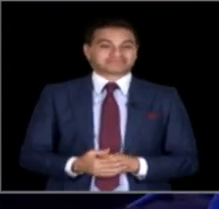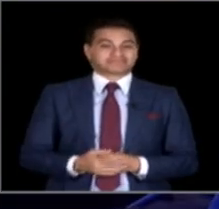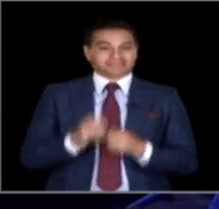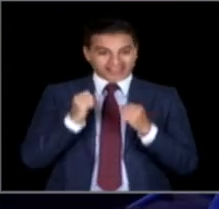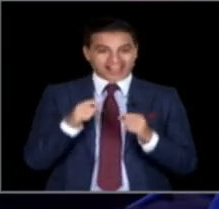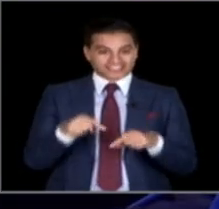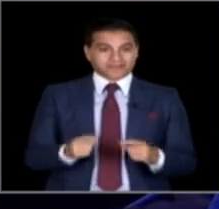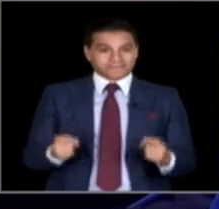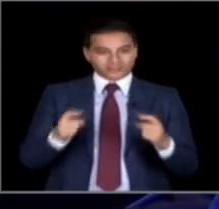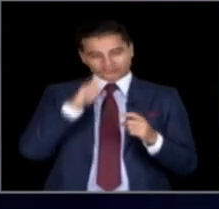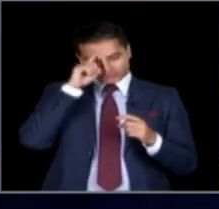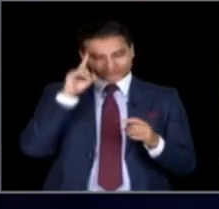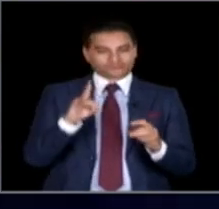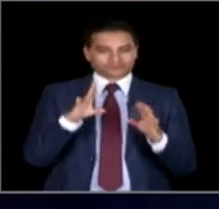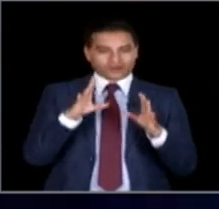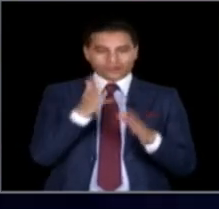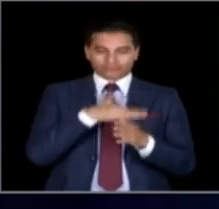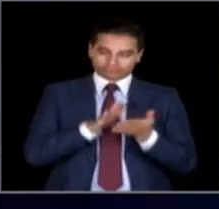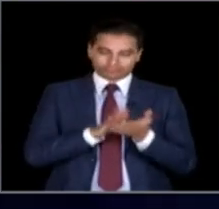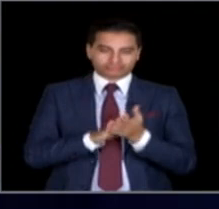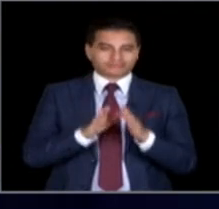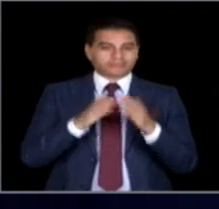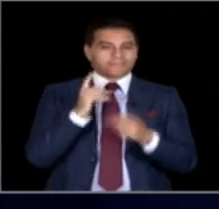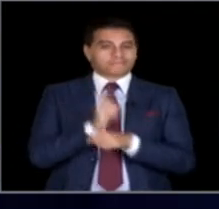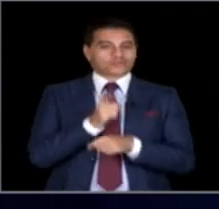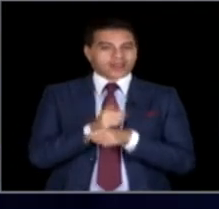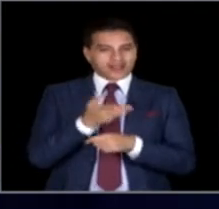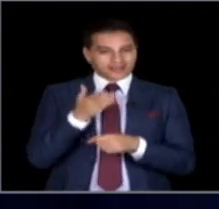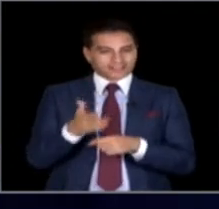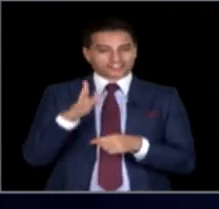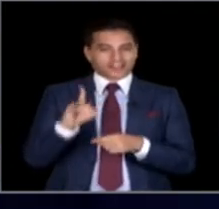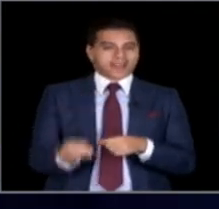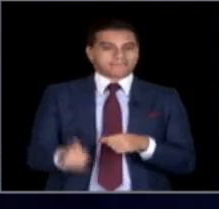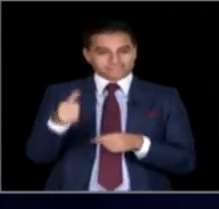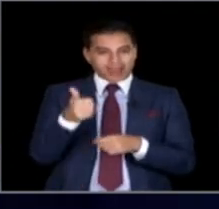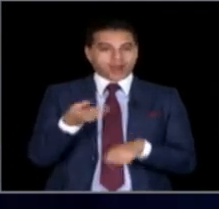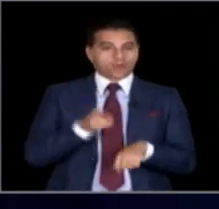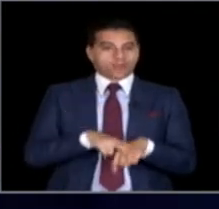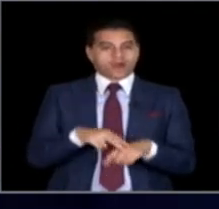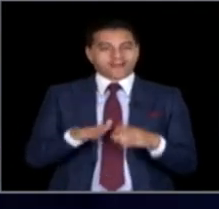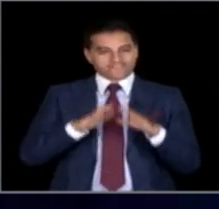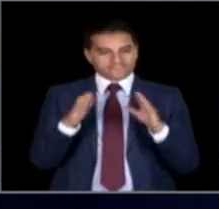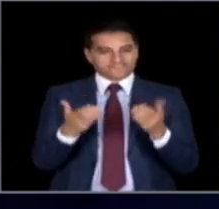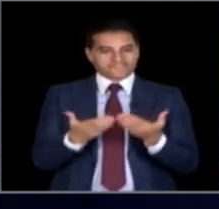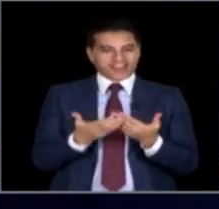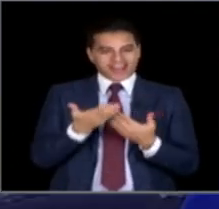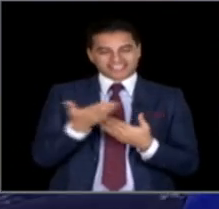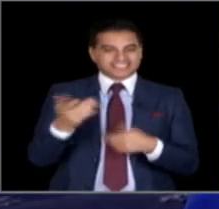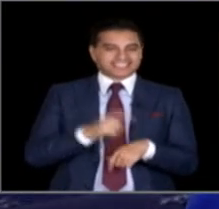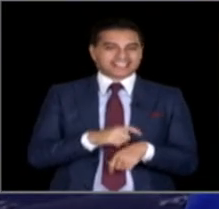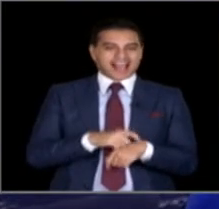جاهزة الماتش النهاردة؟ إن شاء الله. نحيي كلنا المدير الفني شيماء جاد الرب وفريق